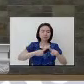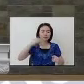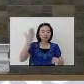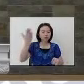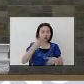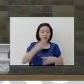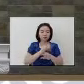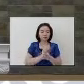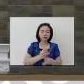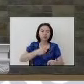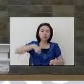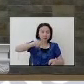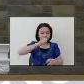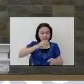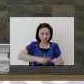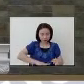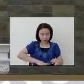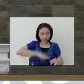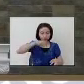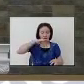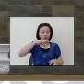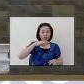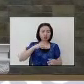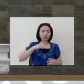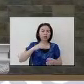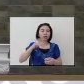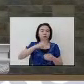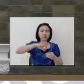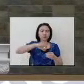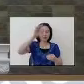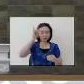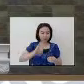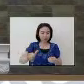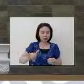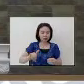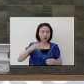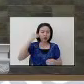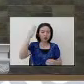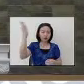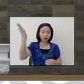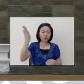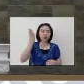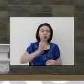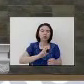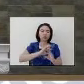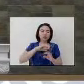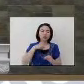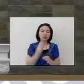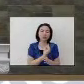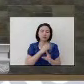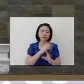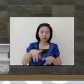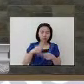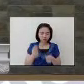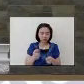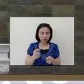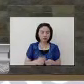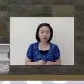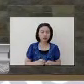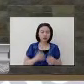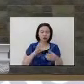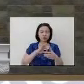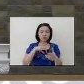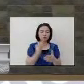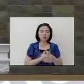ninyo. Spiritually, kayo po ang sandigan ng lahat po ng aming pong